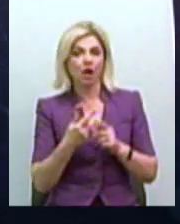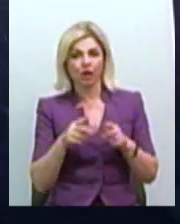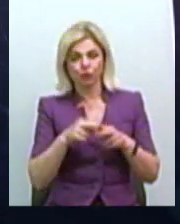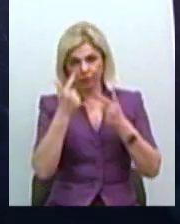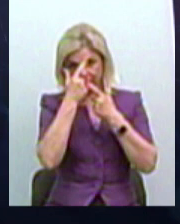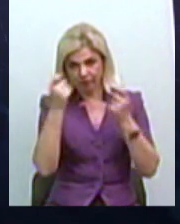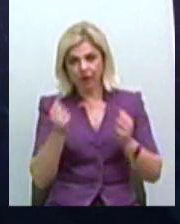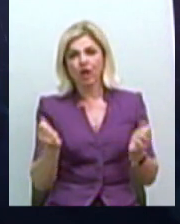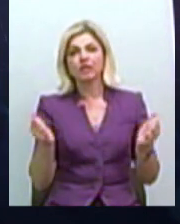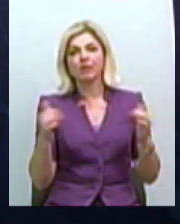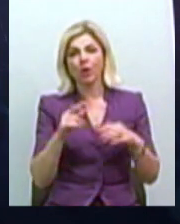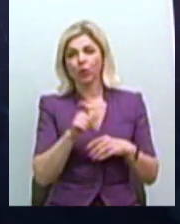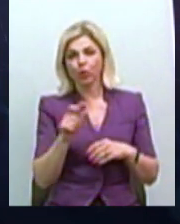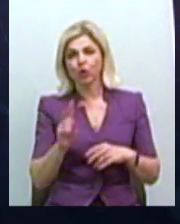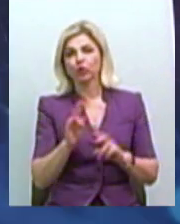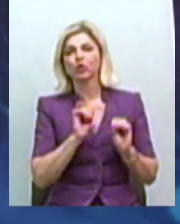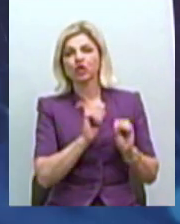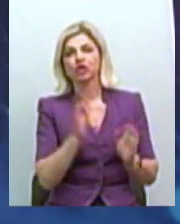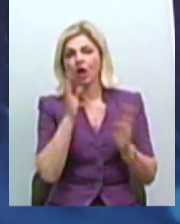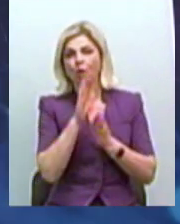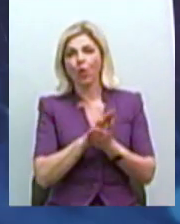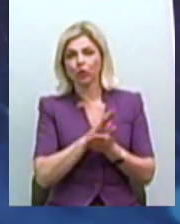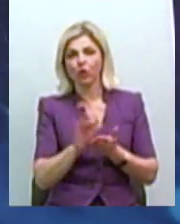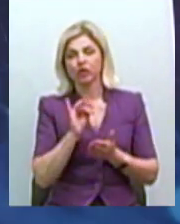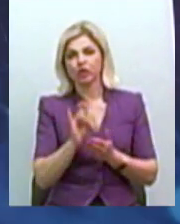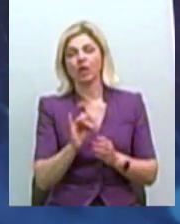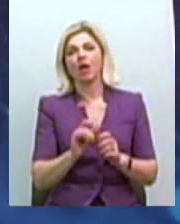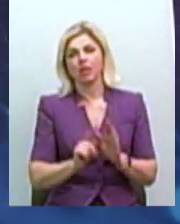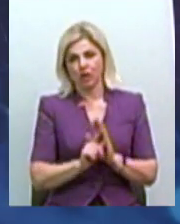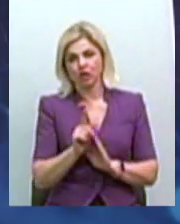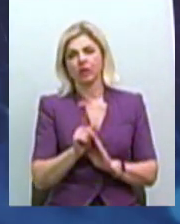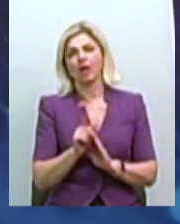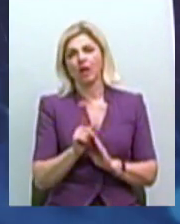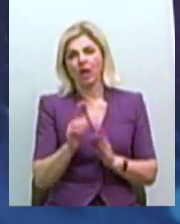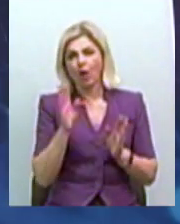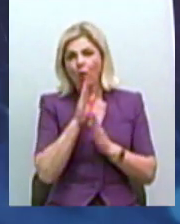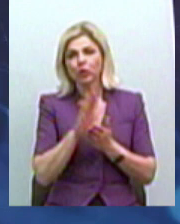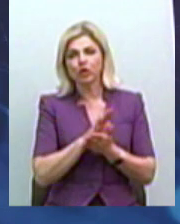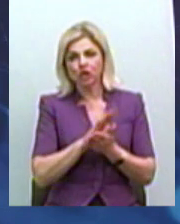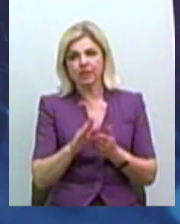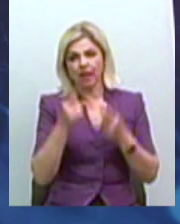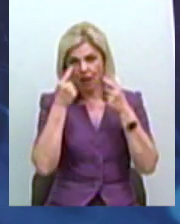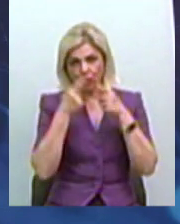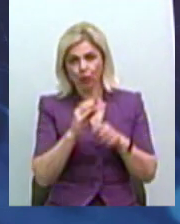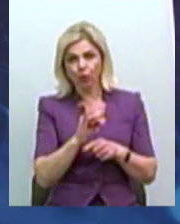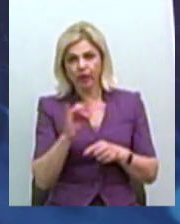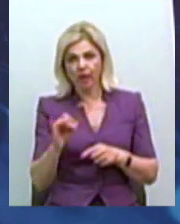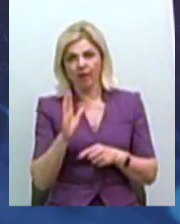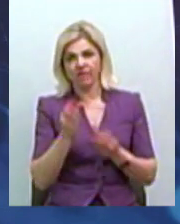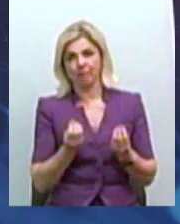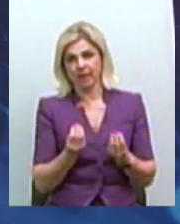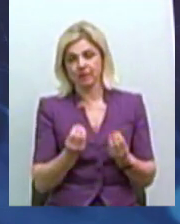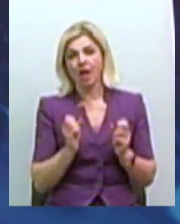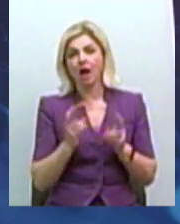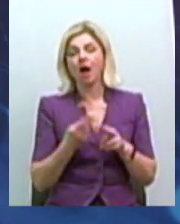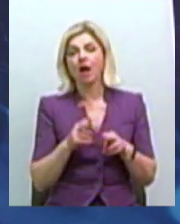прагнуть зберегти екологію та впроваджують екологічно чисті технології в бізнесі. Про те, як стартап «Еко-челлендж» може